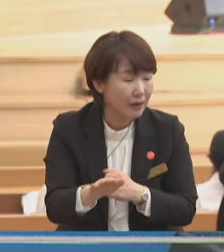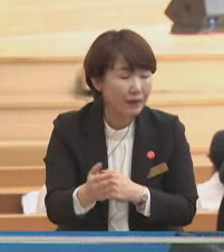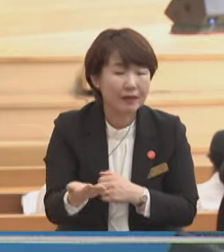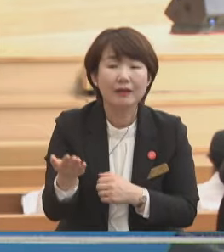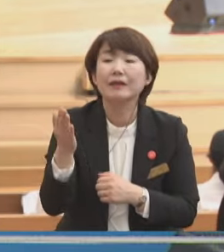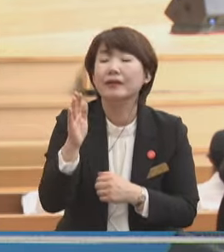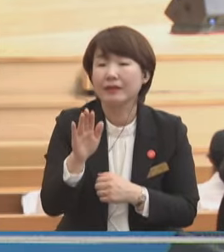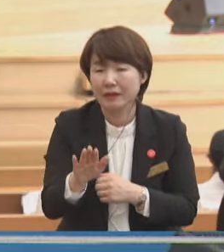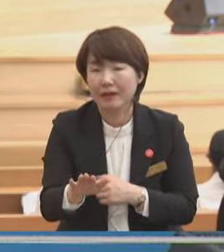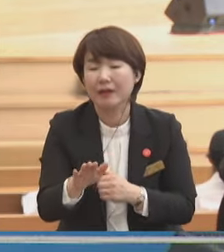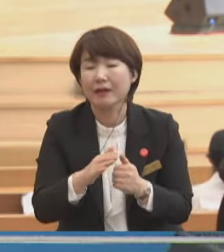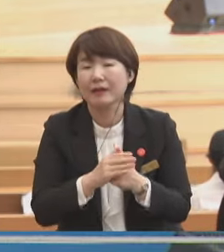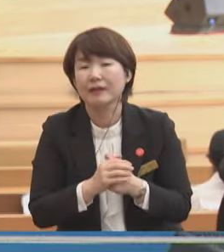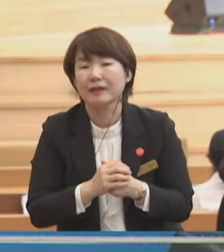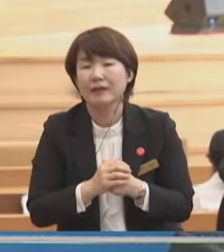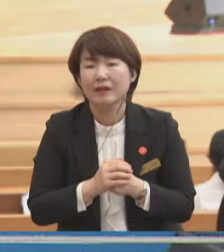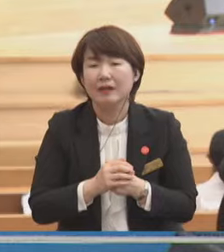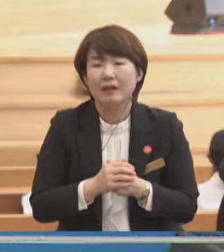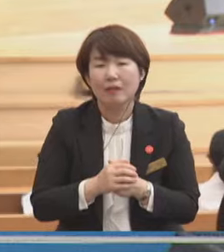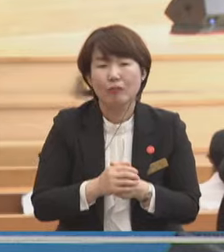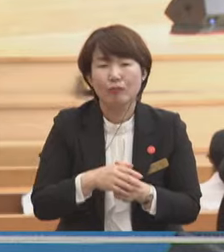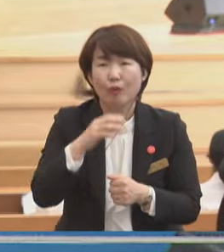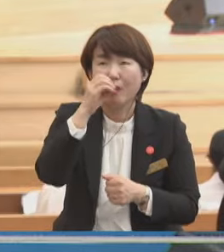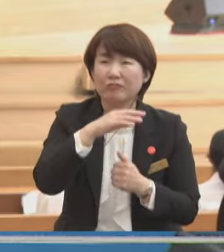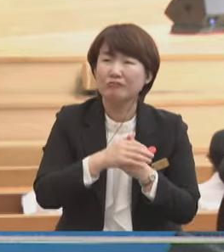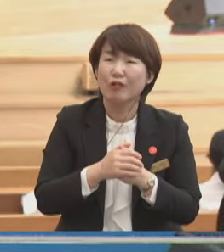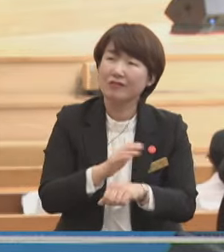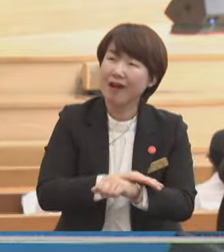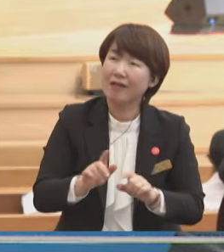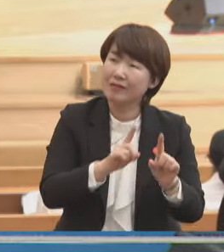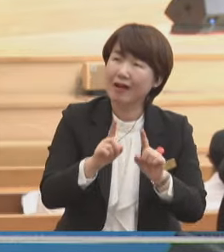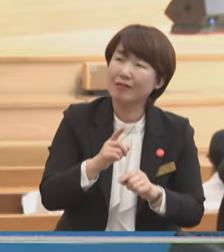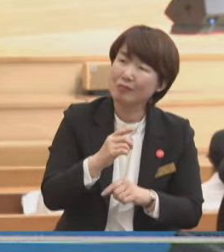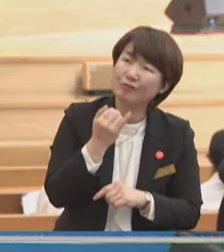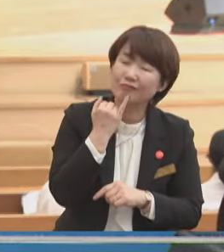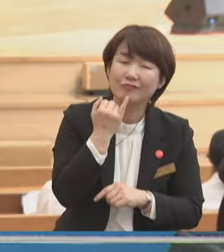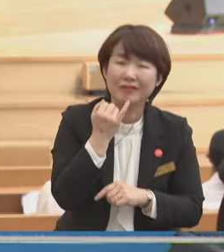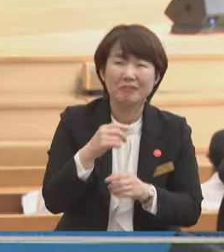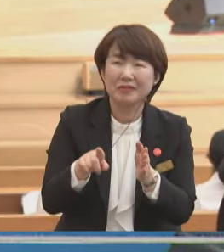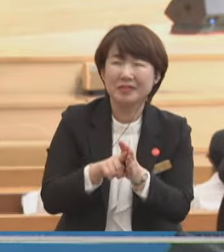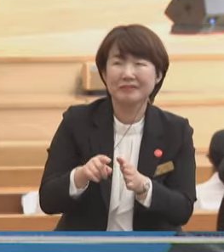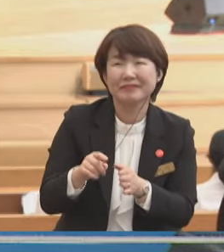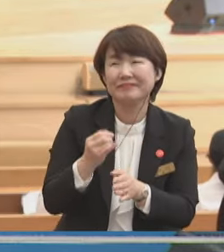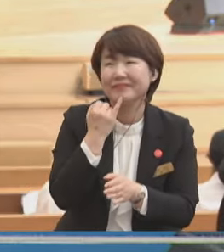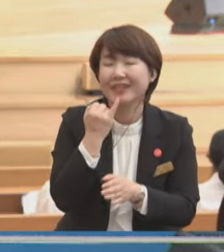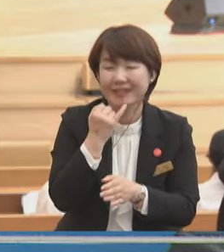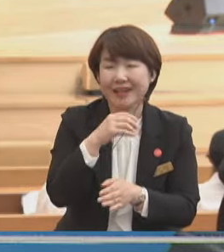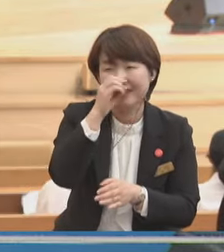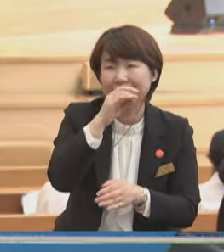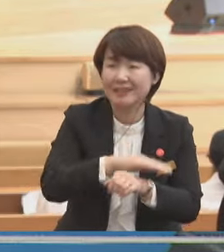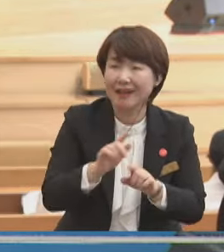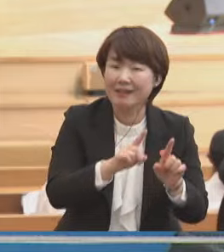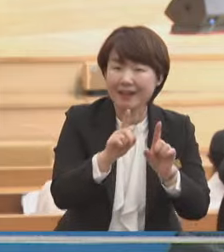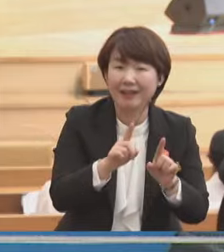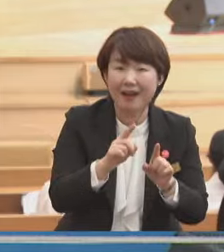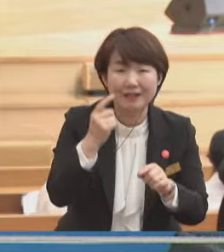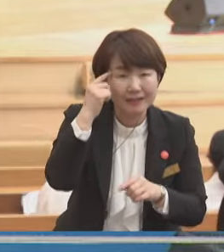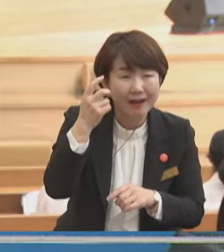그런데 뭐 잘 사는데 믿음은 좀 없다 이런 기도 응답 상관없는